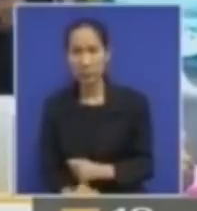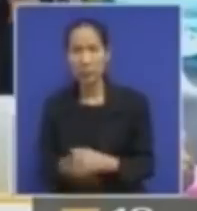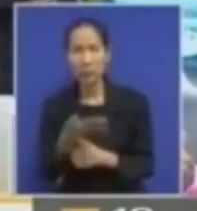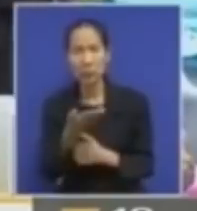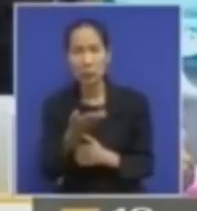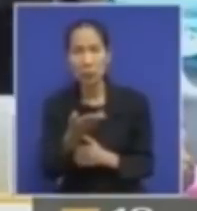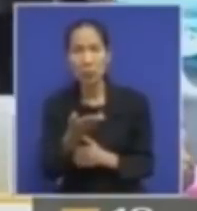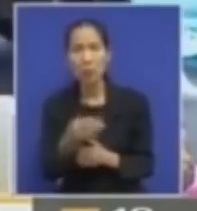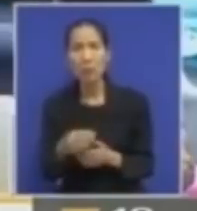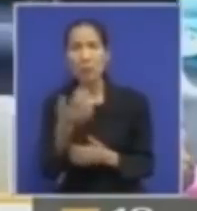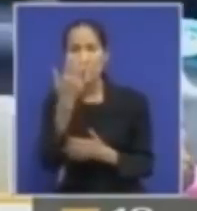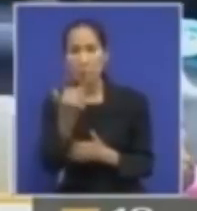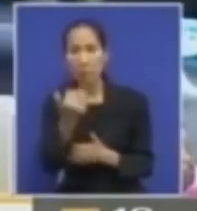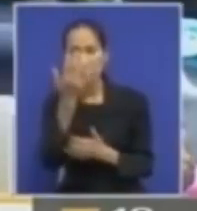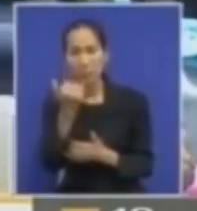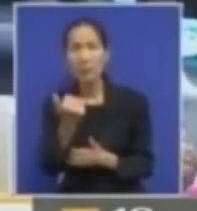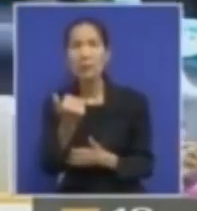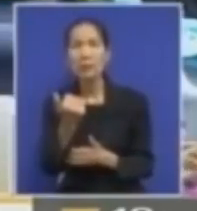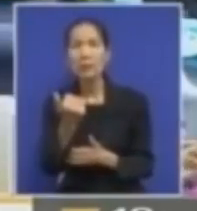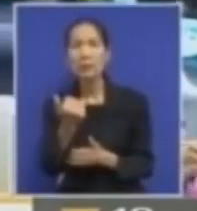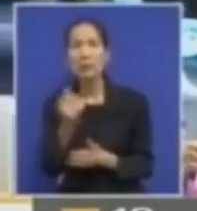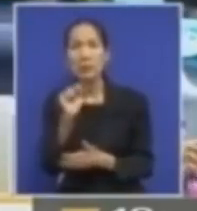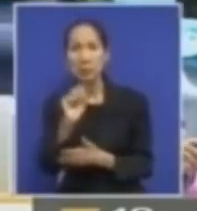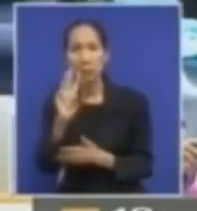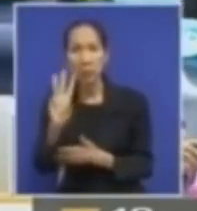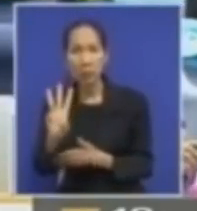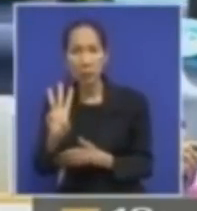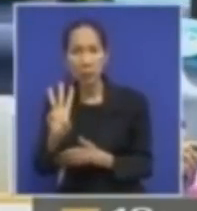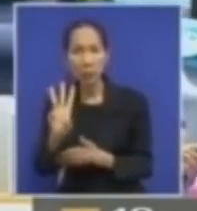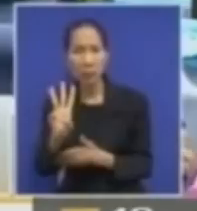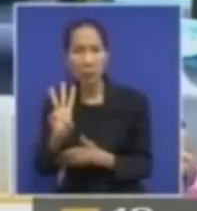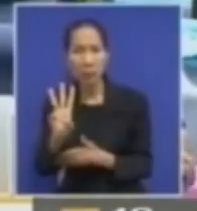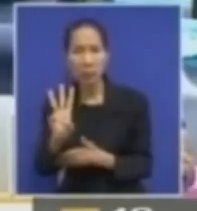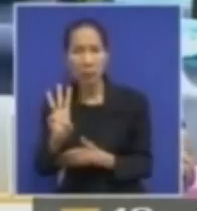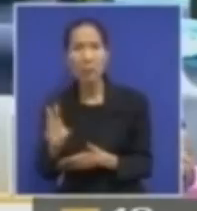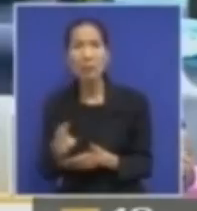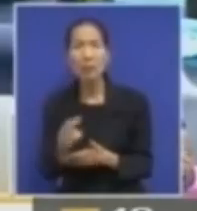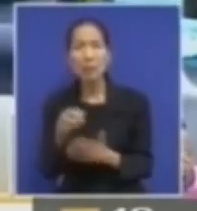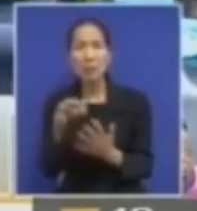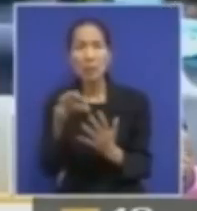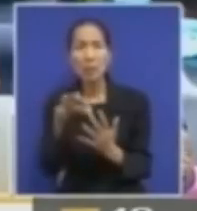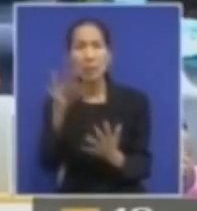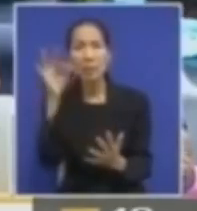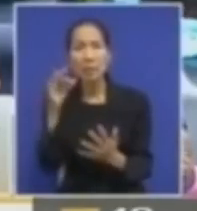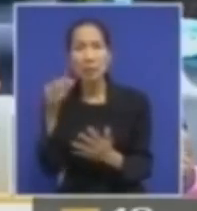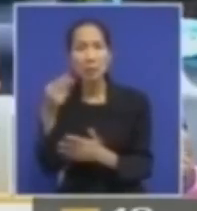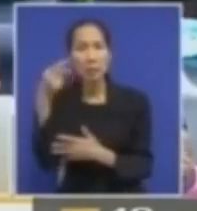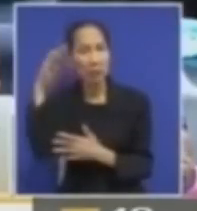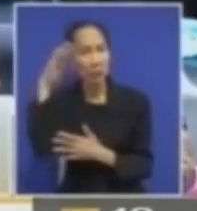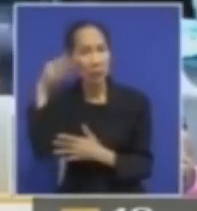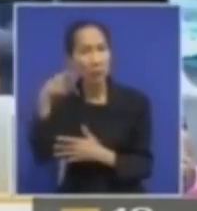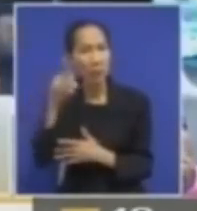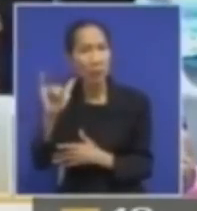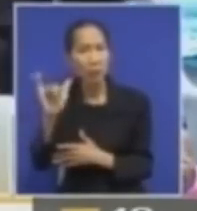าทำไมสมาชิกวุฒิสภาไม่ควรเลือกประยุทธ์เป็นนายกหรืองดออกเสียงไปข้อที่1ครับเ